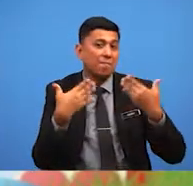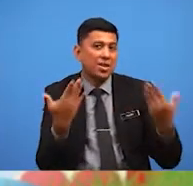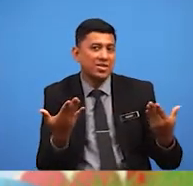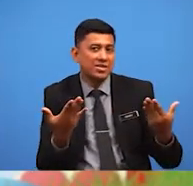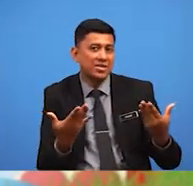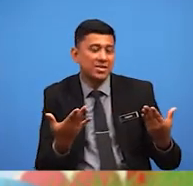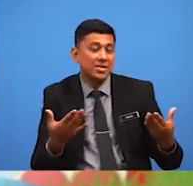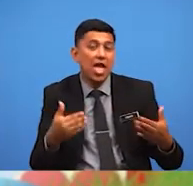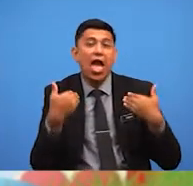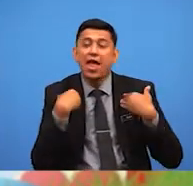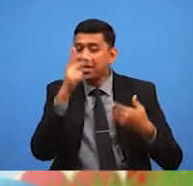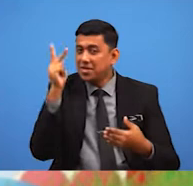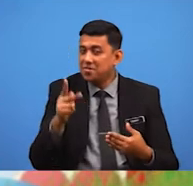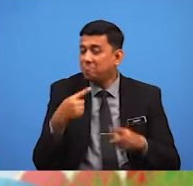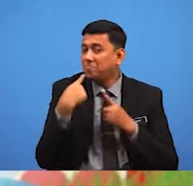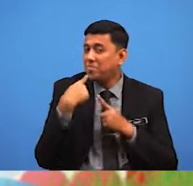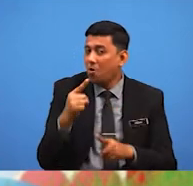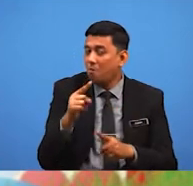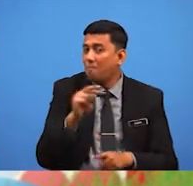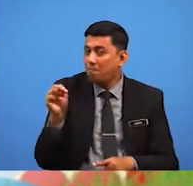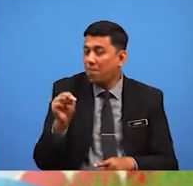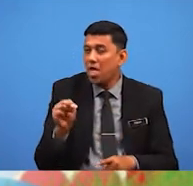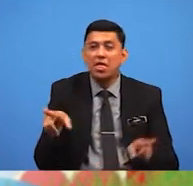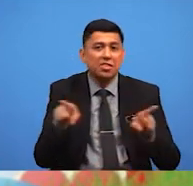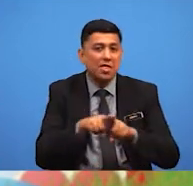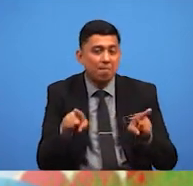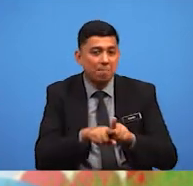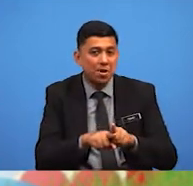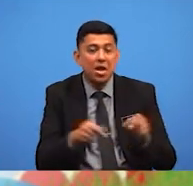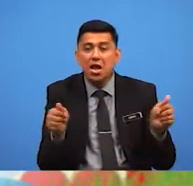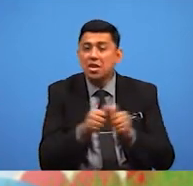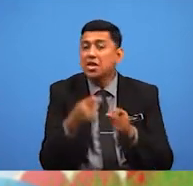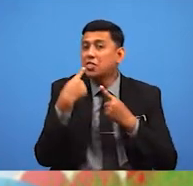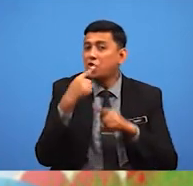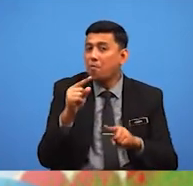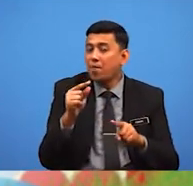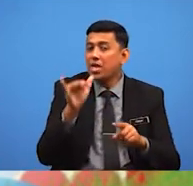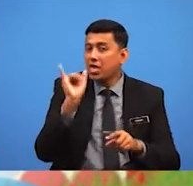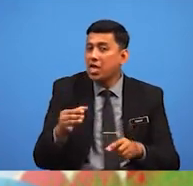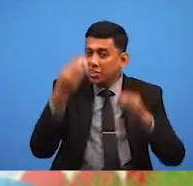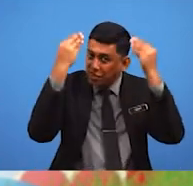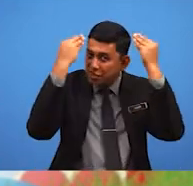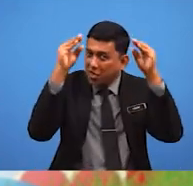Bagaimana? Adakah jawapan yang kamu peroleh sama dengan jawapan cikgu berikan ini?